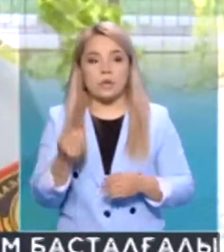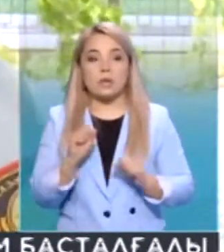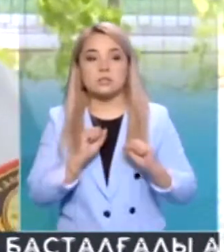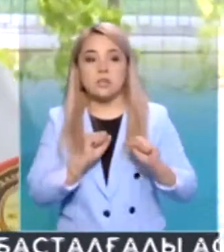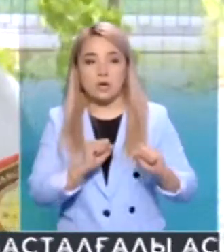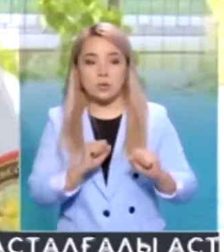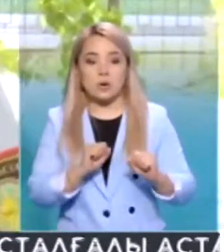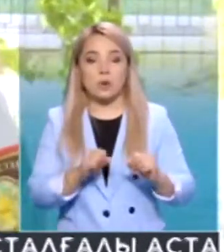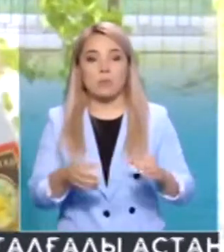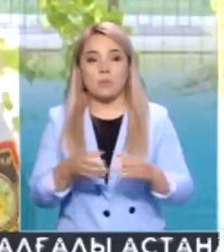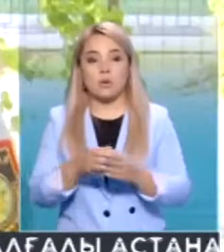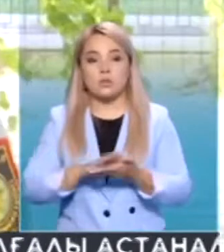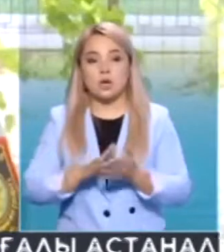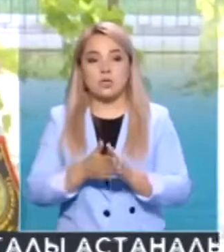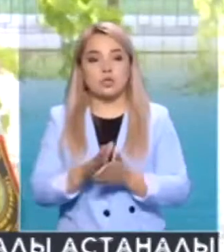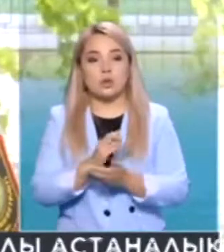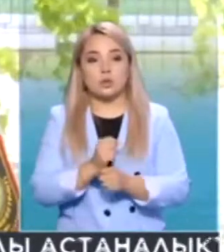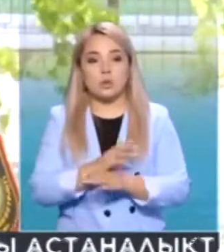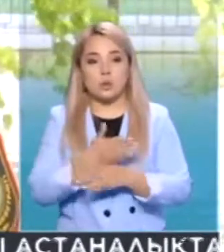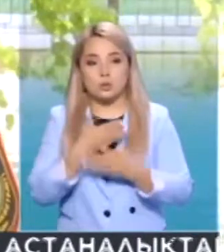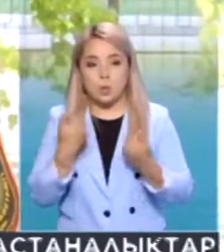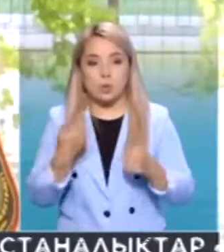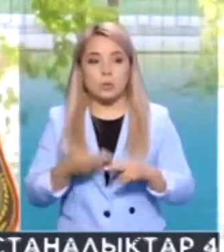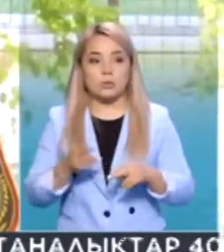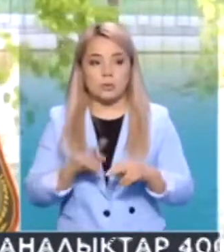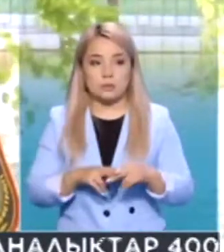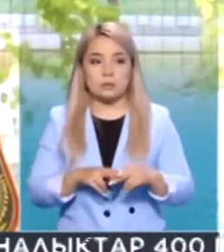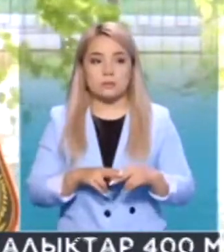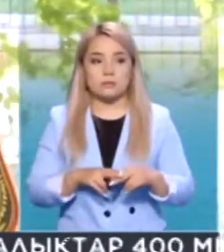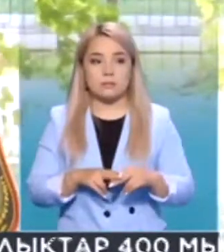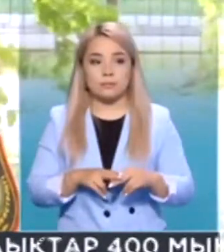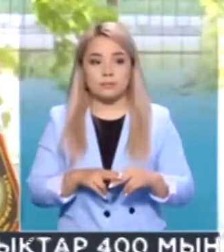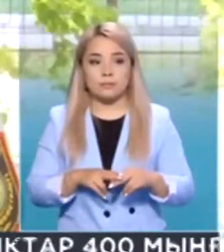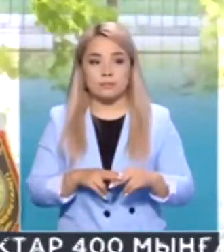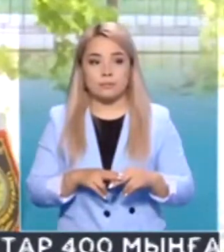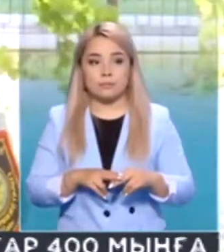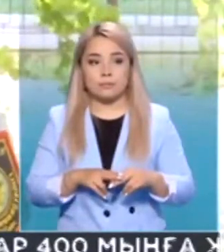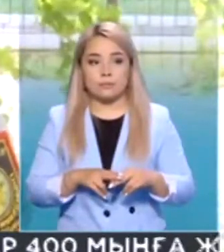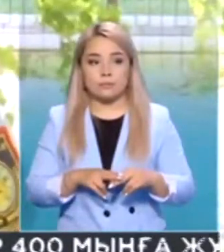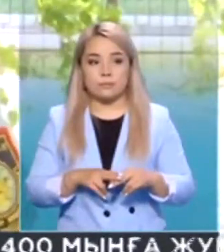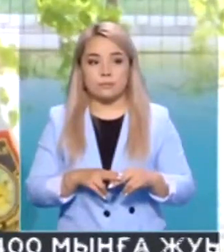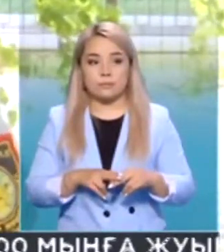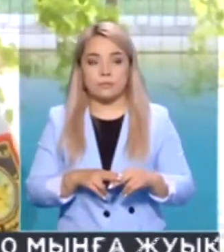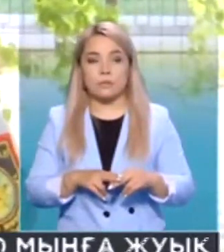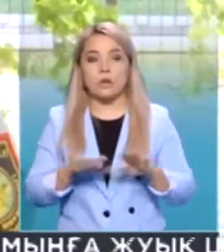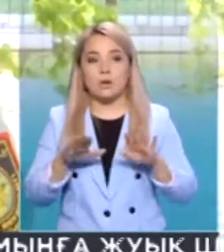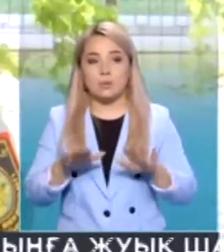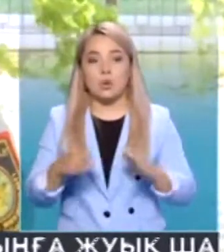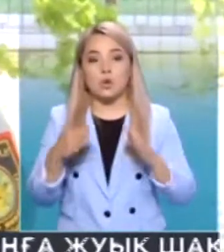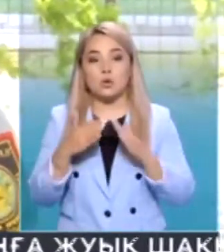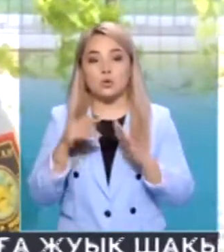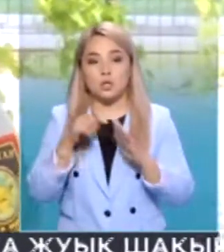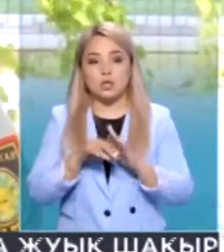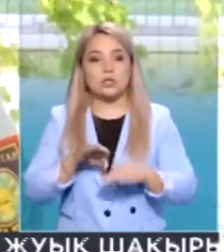сақтандыру полисі жасамаған. Сондықтан нұсқаулар үйлеріне жеткізілмеген.